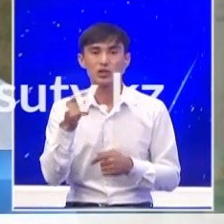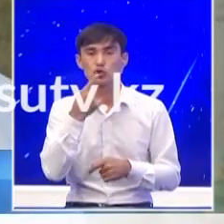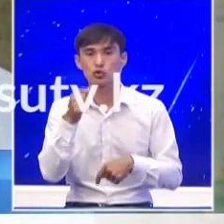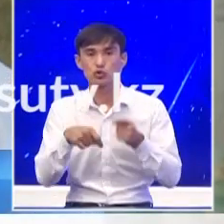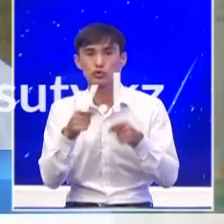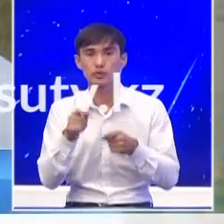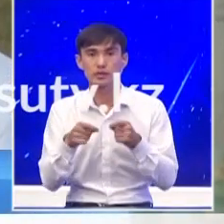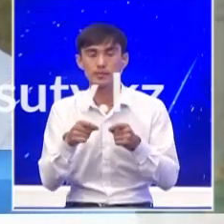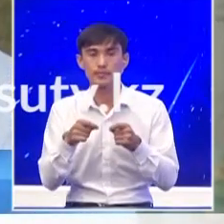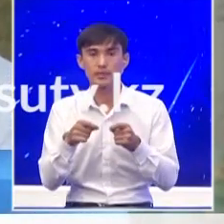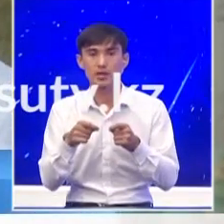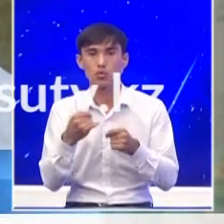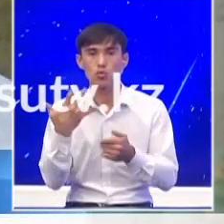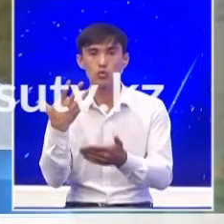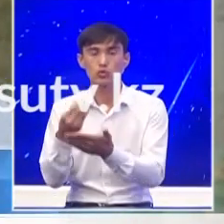деген